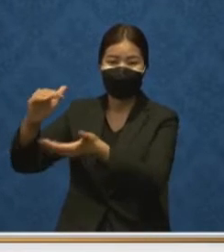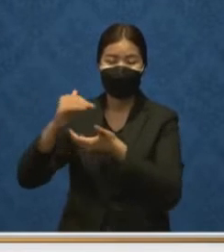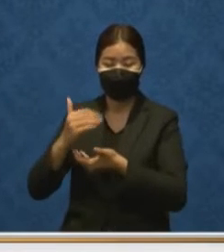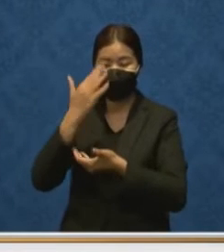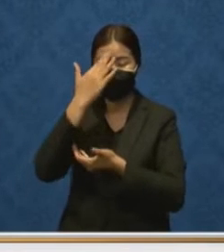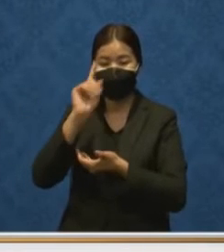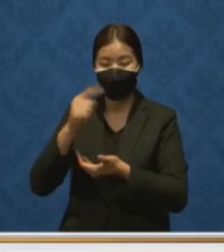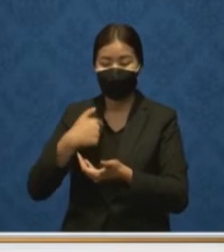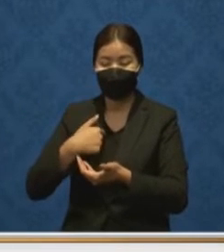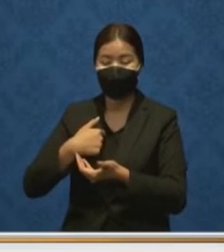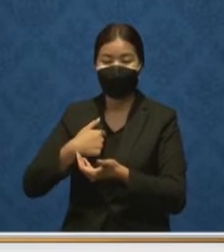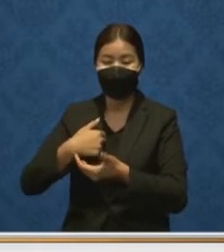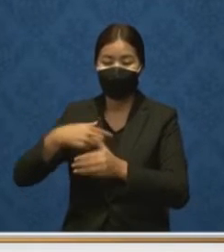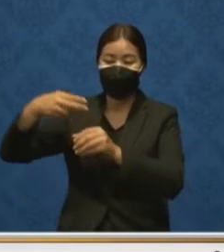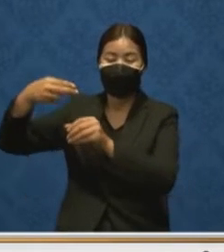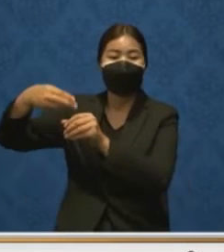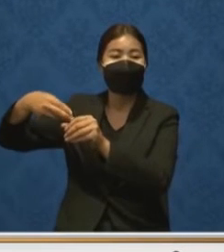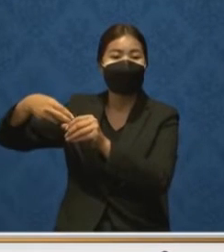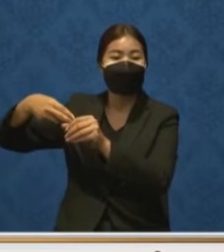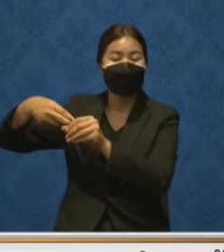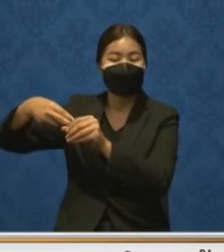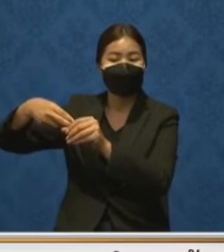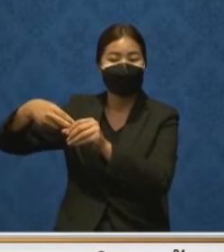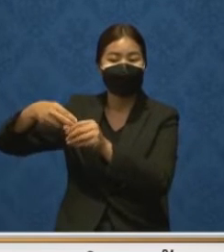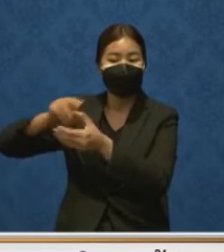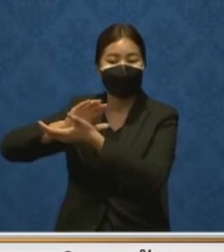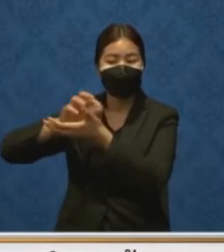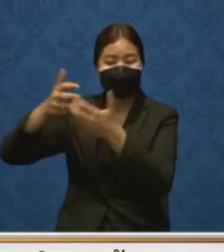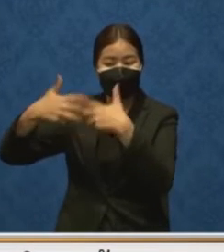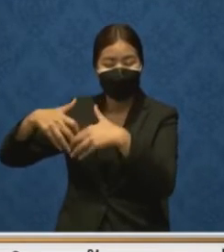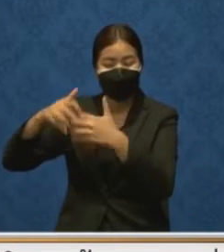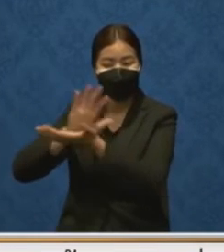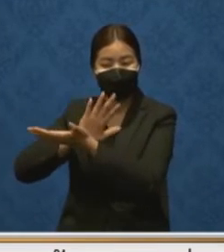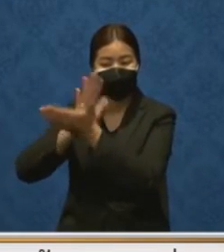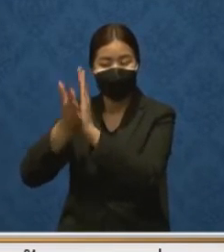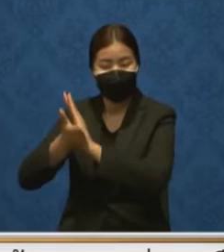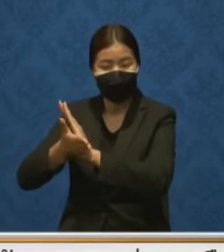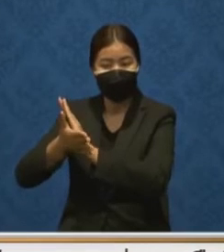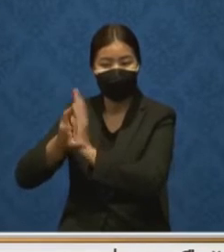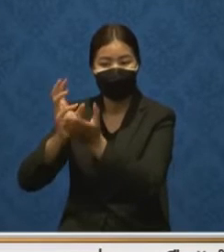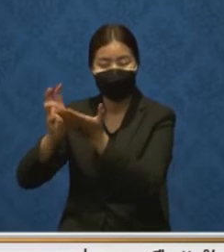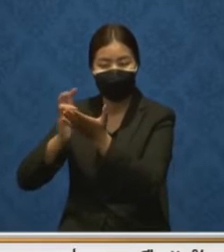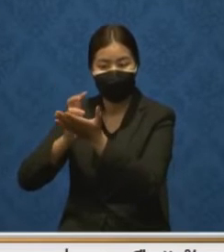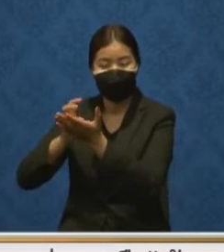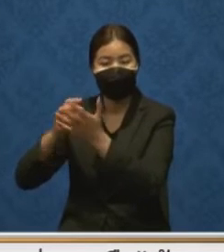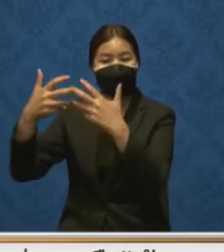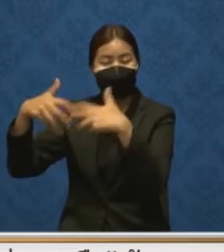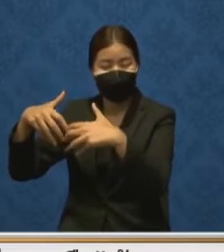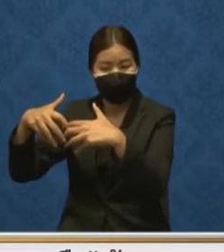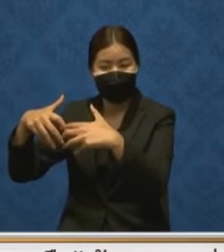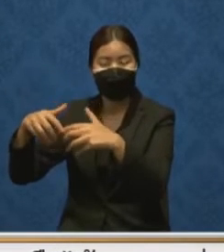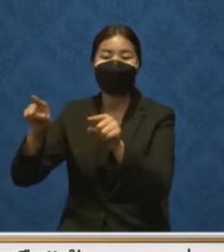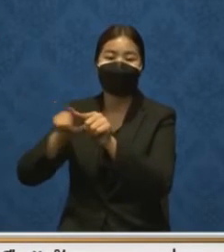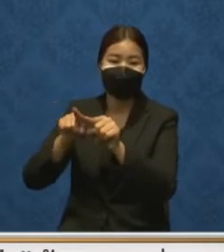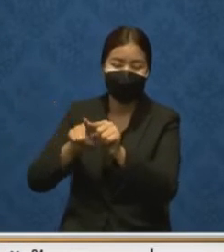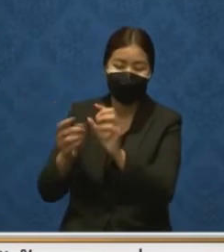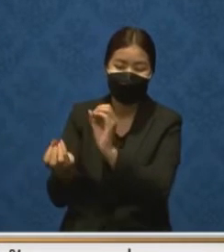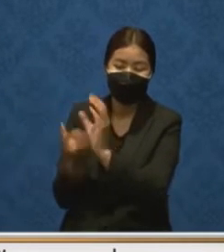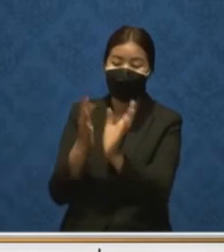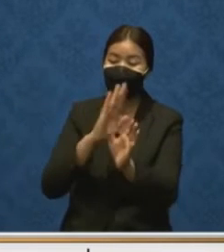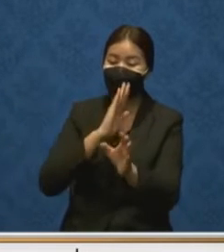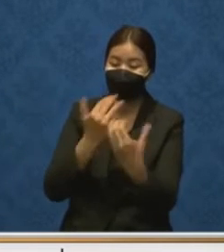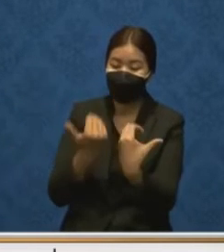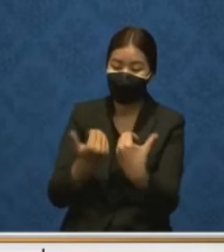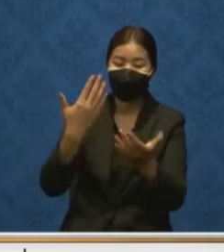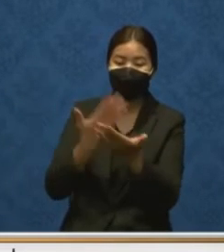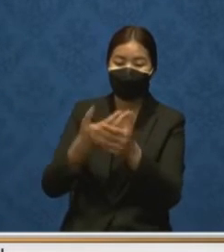ผลิตจากน้ำมันเพระฉะนั้นเมื่อน้ำมนราคาขึ้นสูงไปทั้งโลกปุ๊ยก็ราคาแพงขึ้นทั้